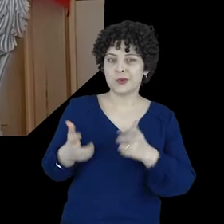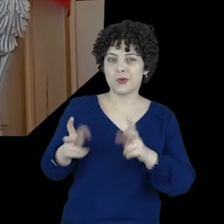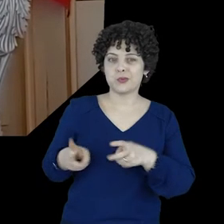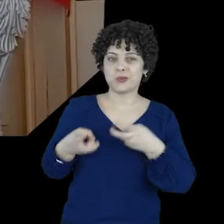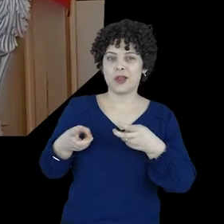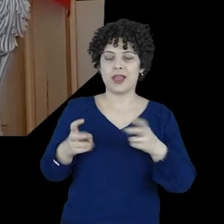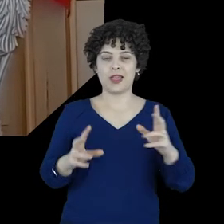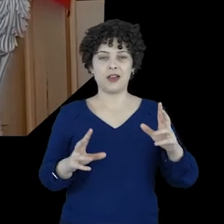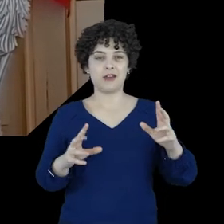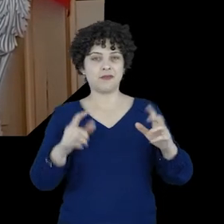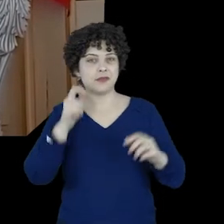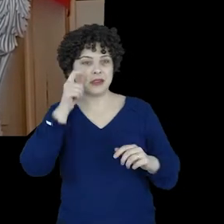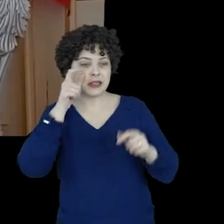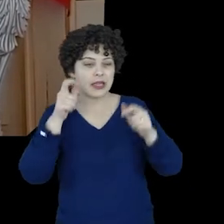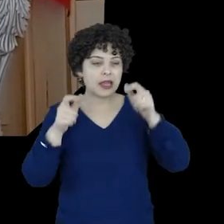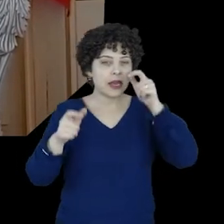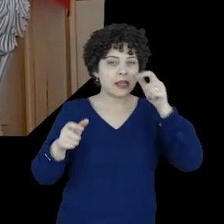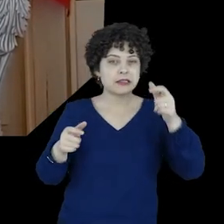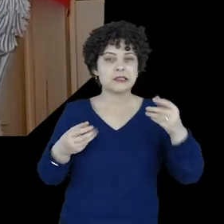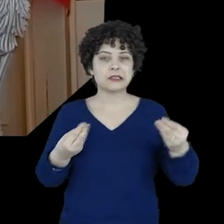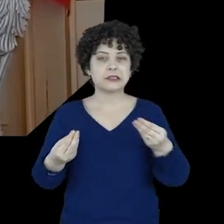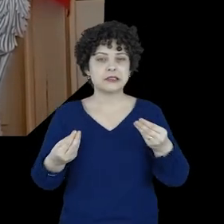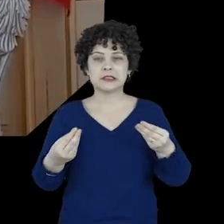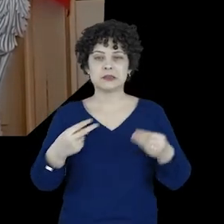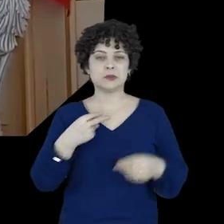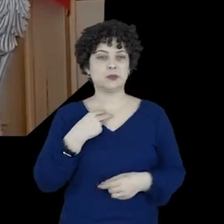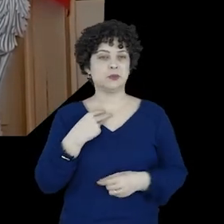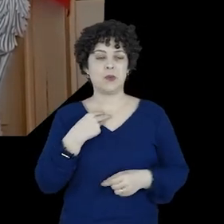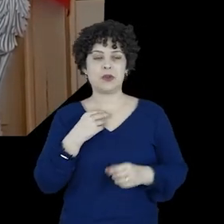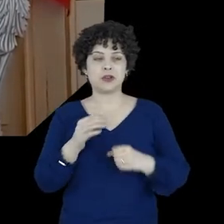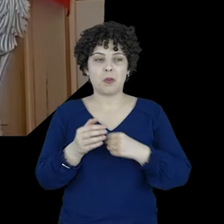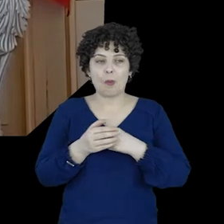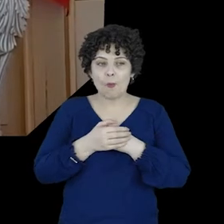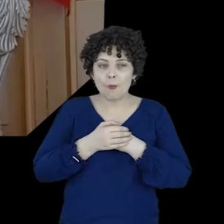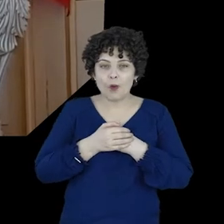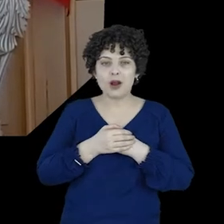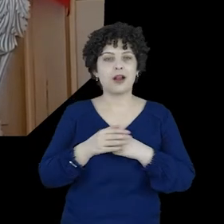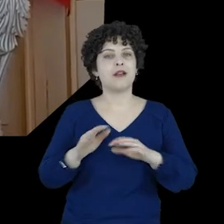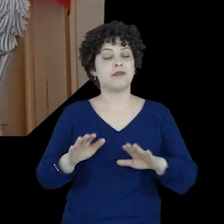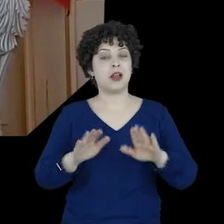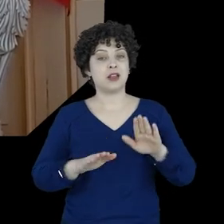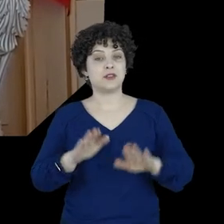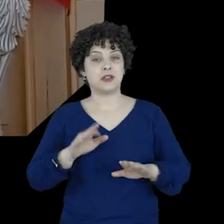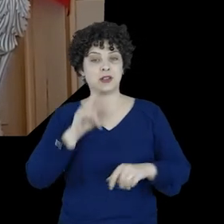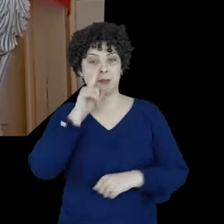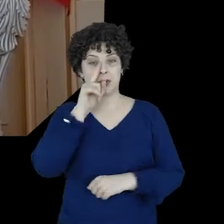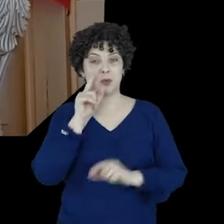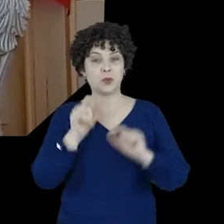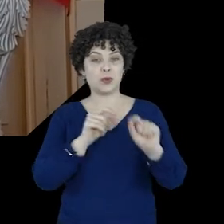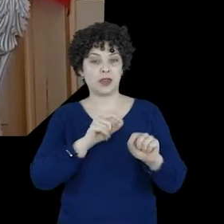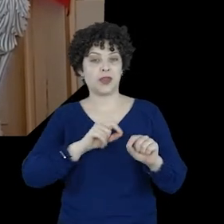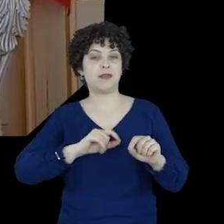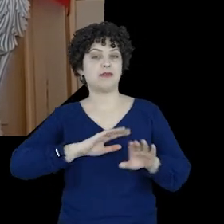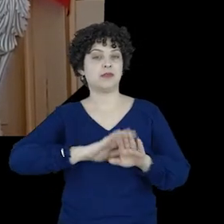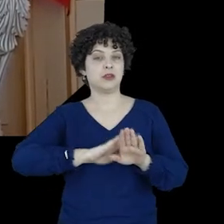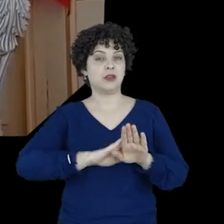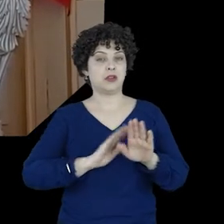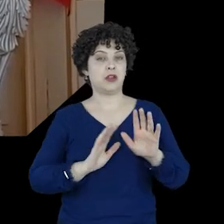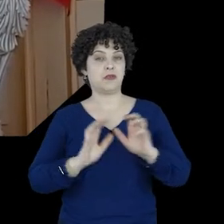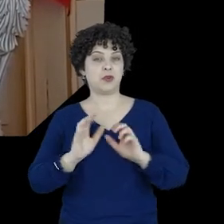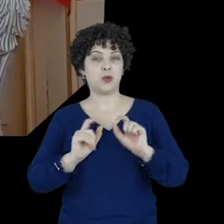parents, il ne faut pas s'en cacher, est très souvent synonyme de conflit de loyauté envers les enfants, qui